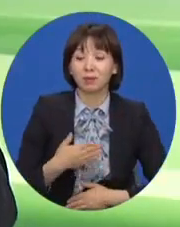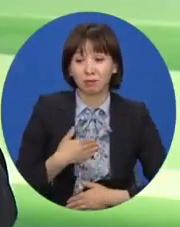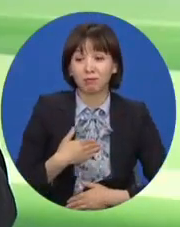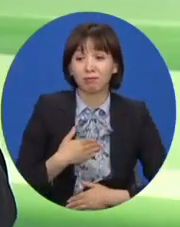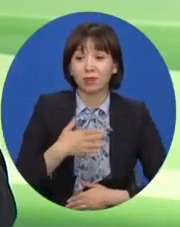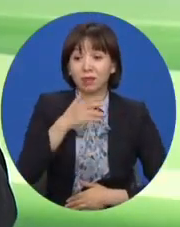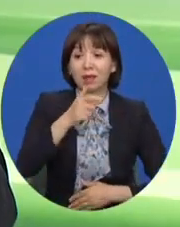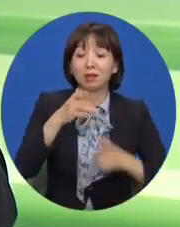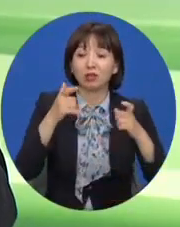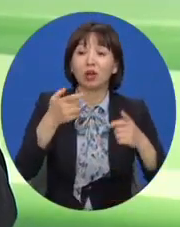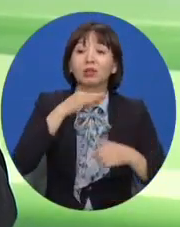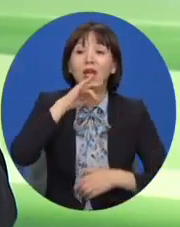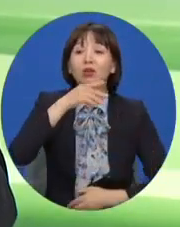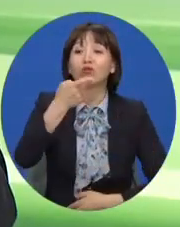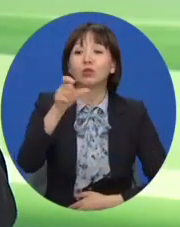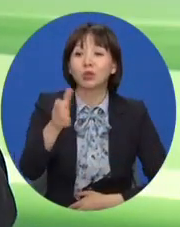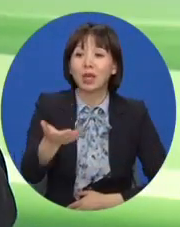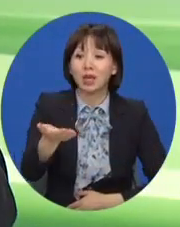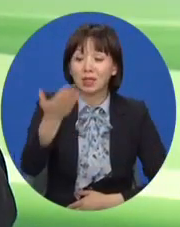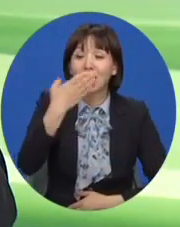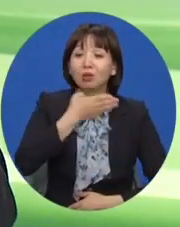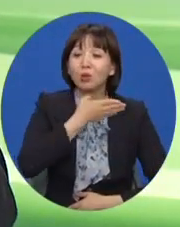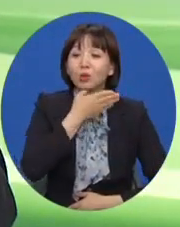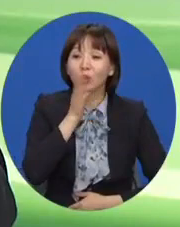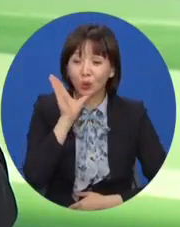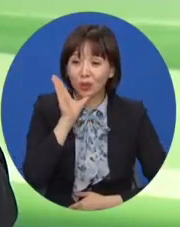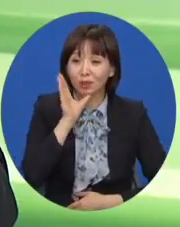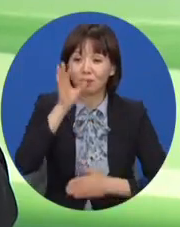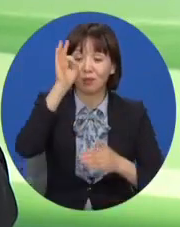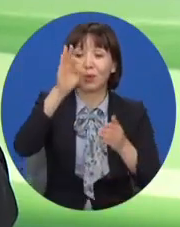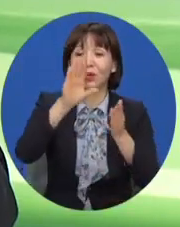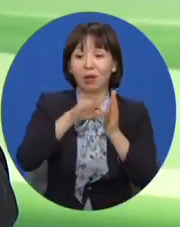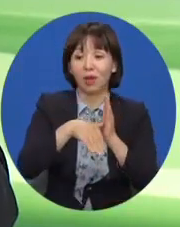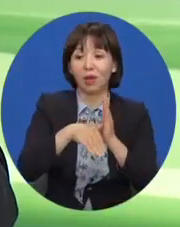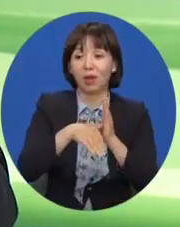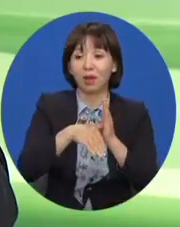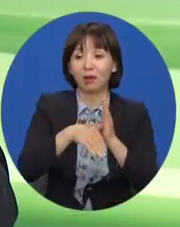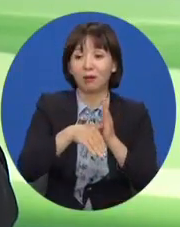지역의 65세 이상 되는 노인들 비율을 봤을 때